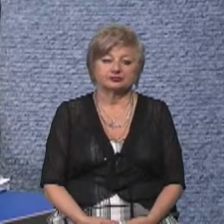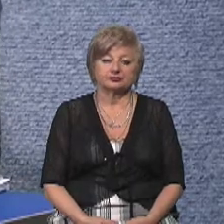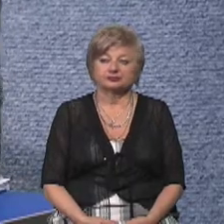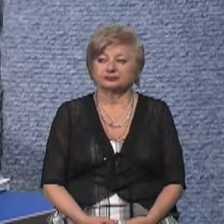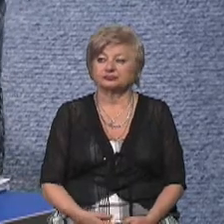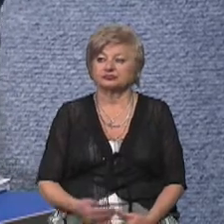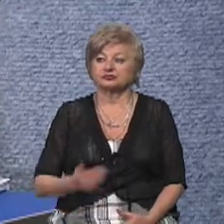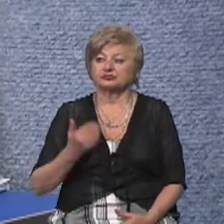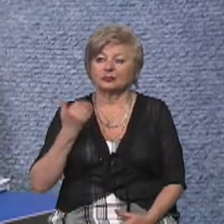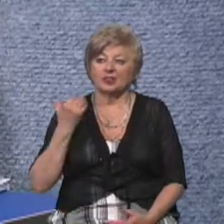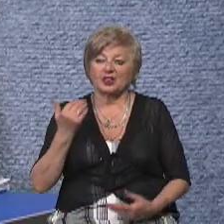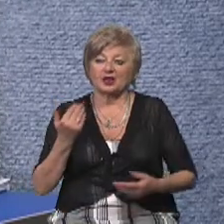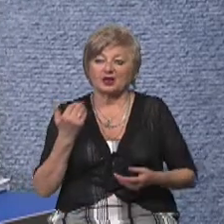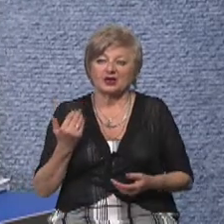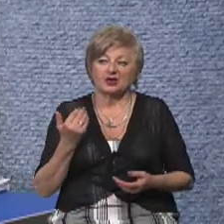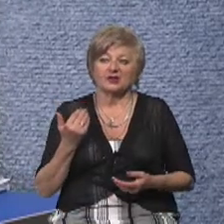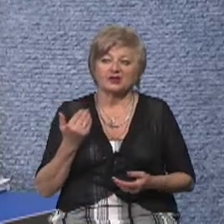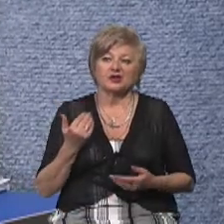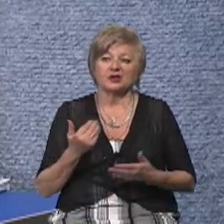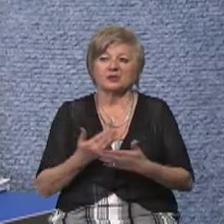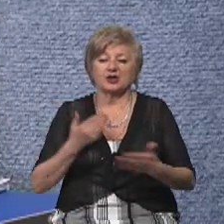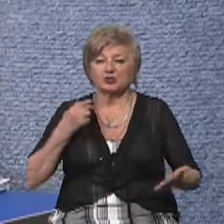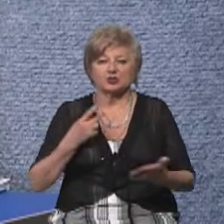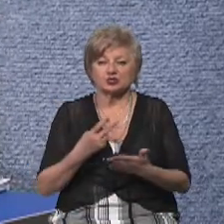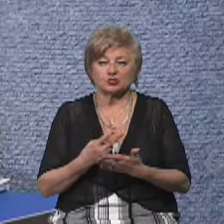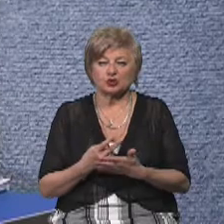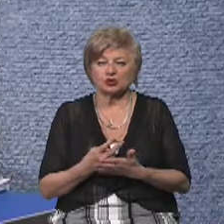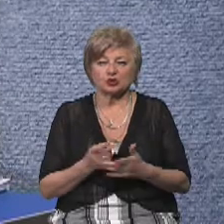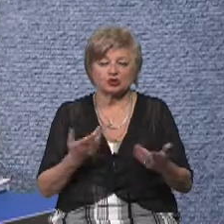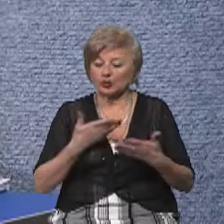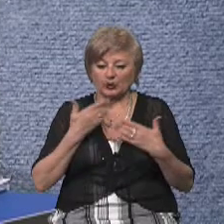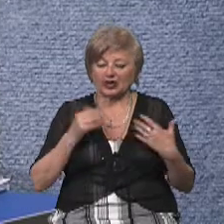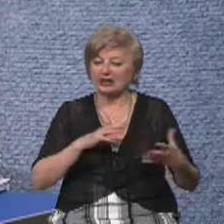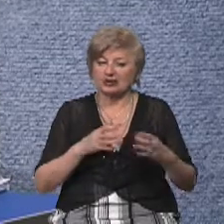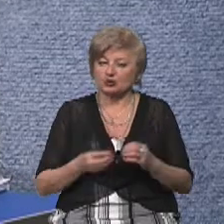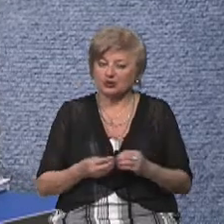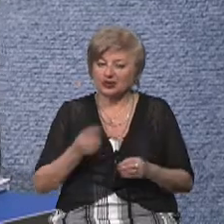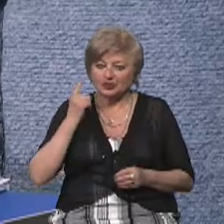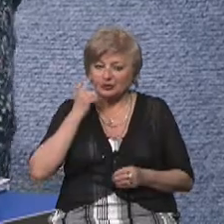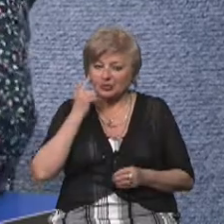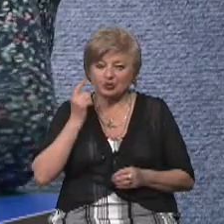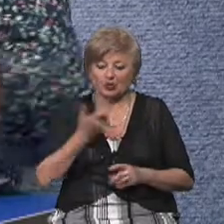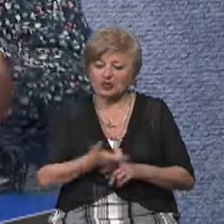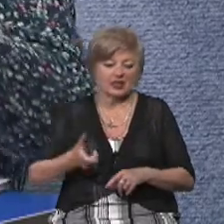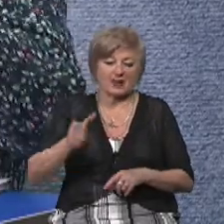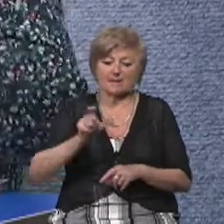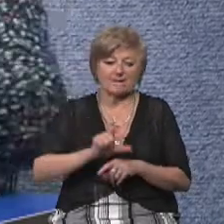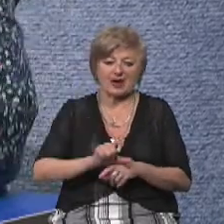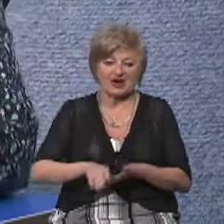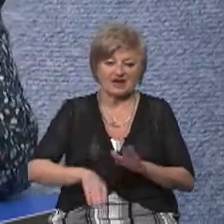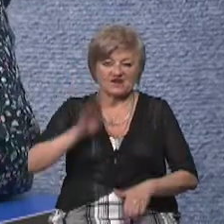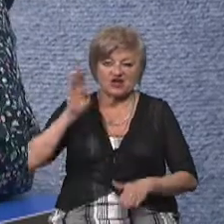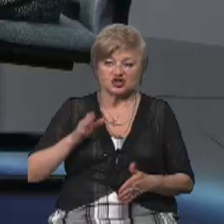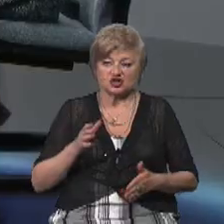Ви виказали таке передбачення, що не матиме результату, тобто не буде перевищення. Ви на нюх